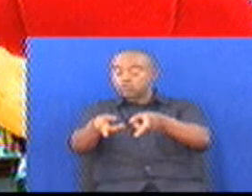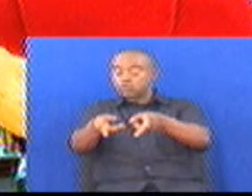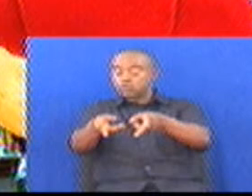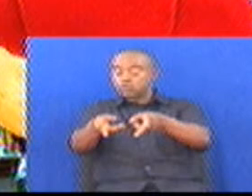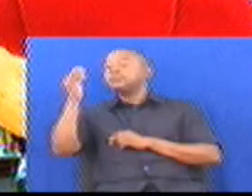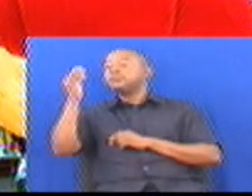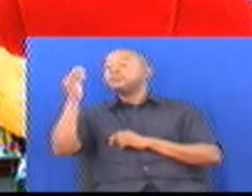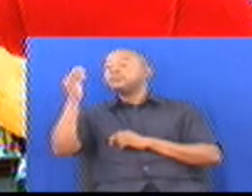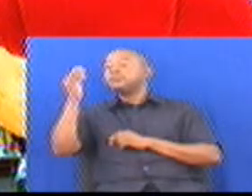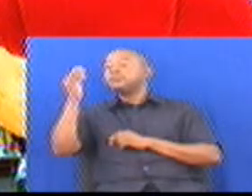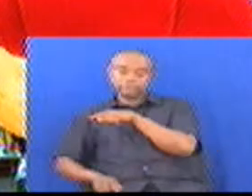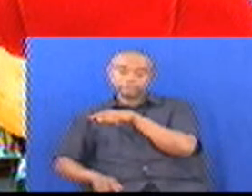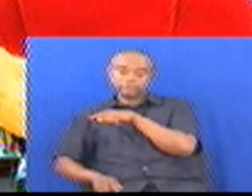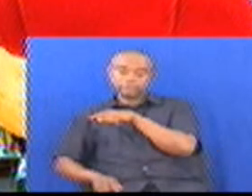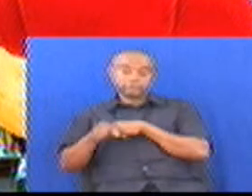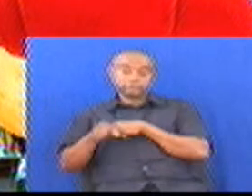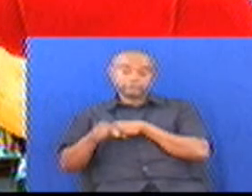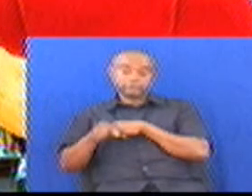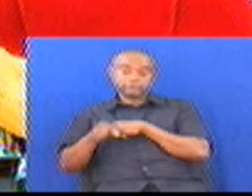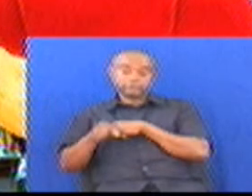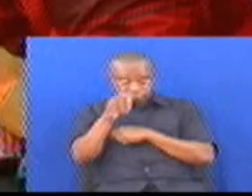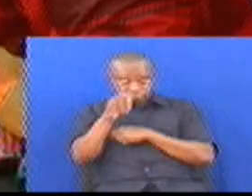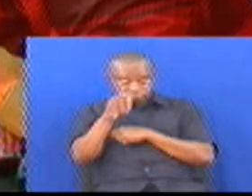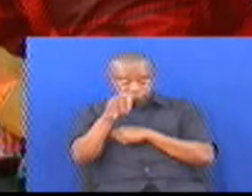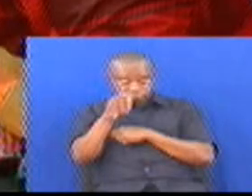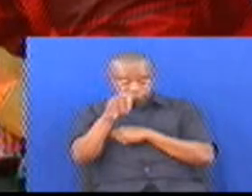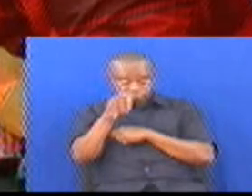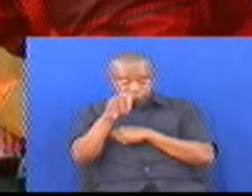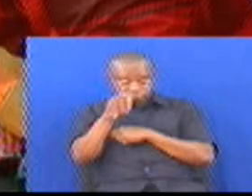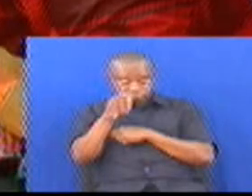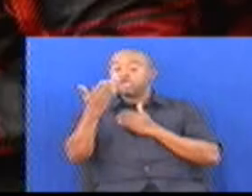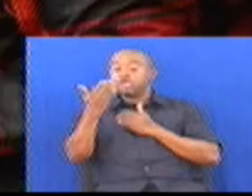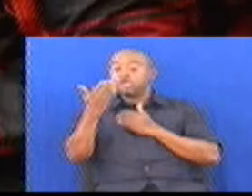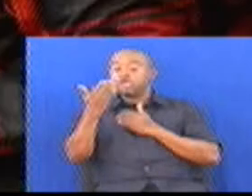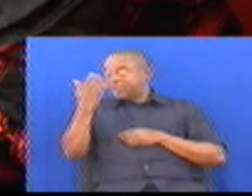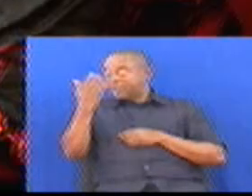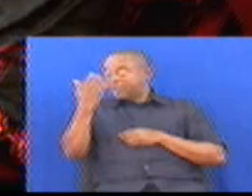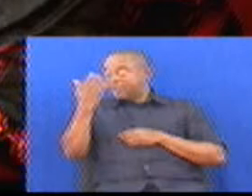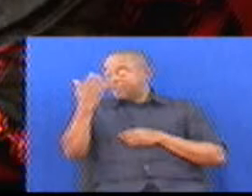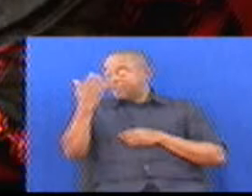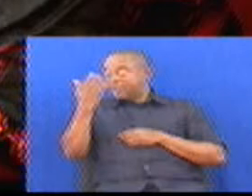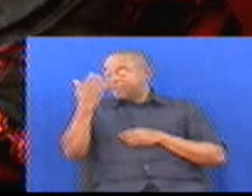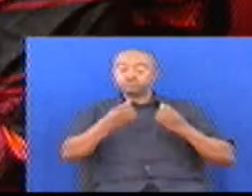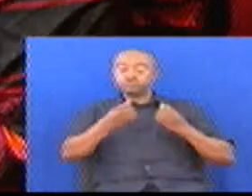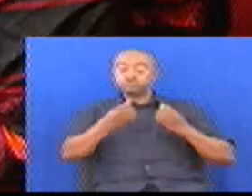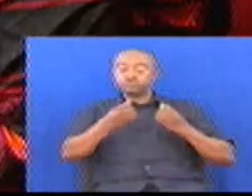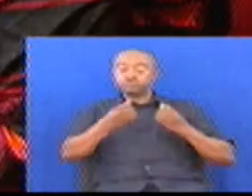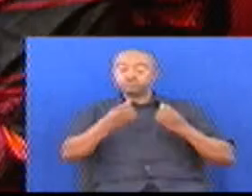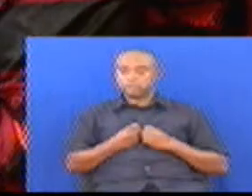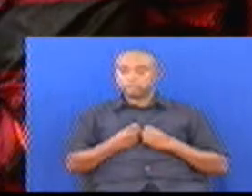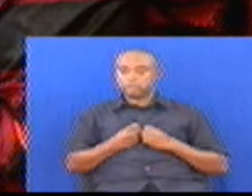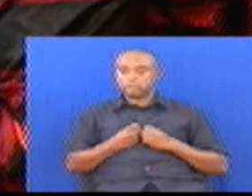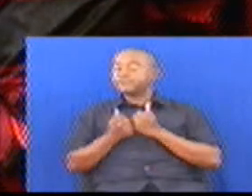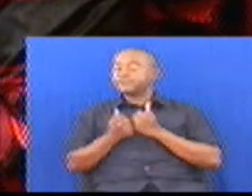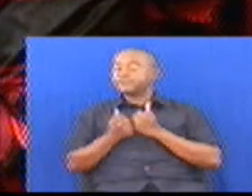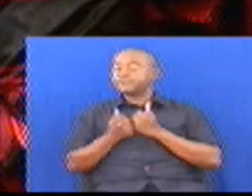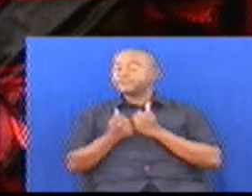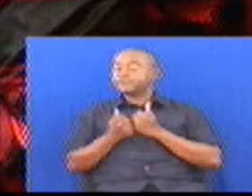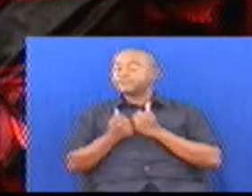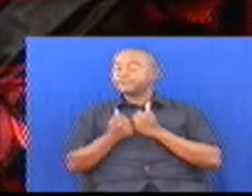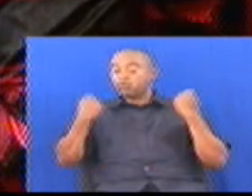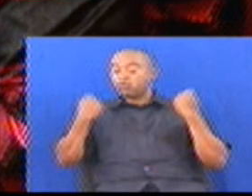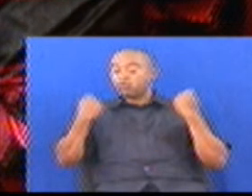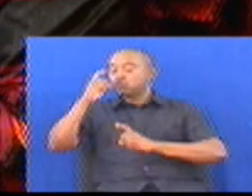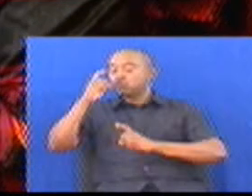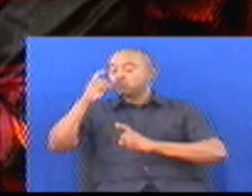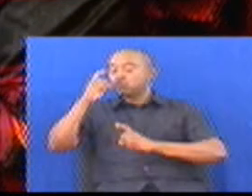niliyoeleza italiwezesha taifa letu kuwa na uchumi imara wenye kuhimili ushindani. Aidha, miradi hii imekuwa chanzo cha